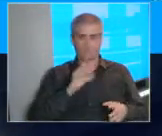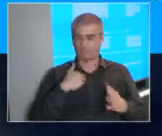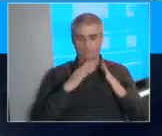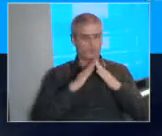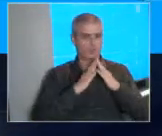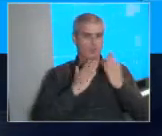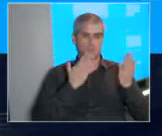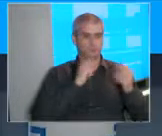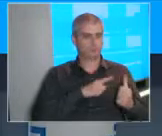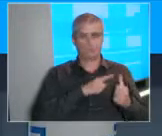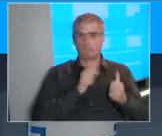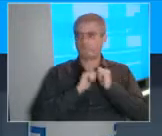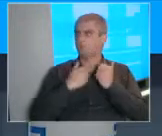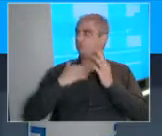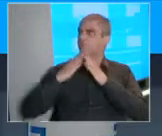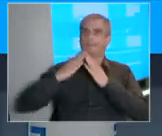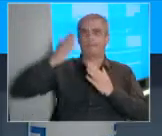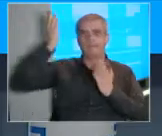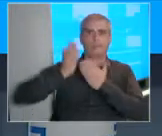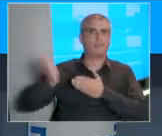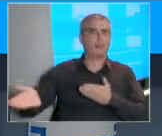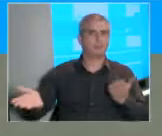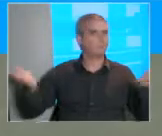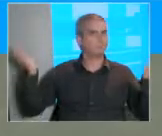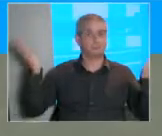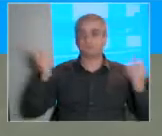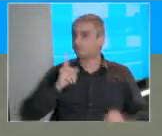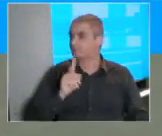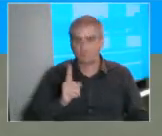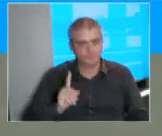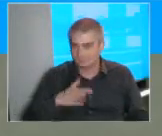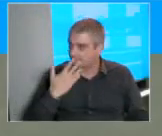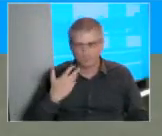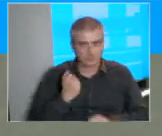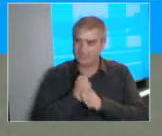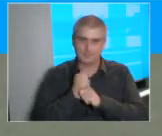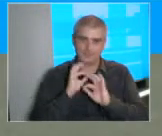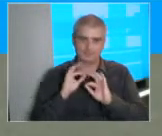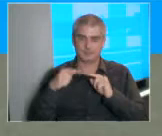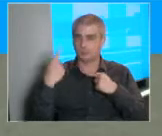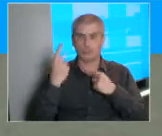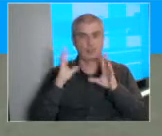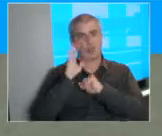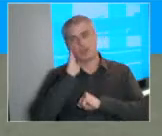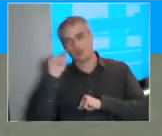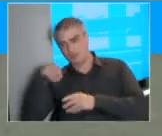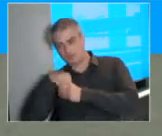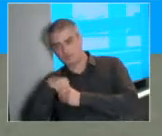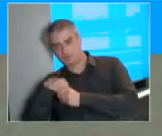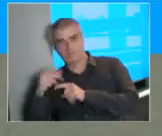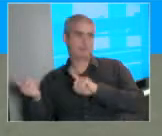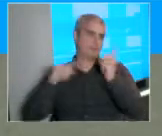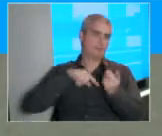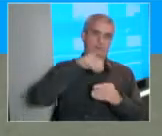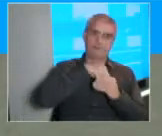גר בירושלים וגרושתי גרה באילת? אז לא יהיה מעשי שיום אחד, לילה אחד הילד ישן אצל האב